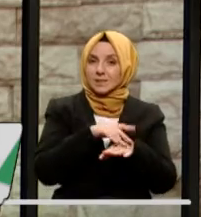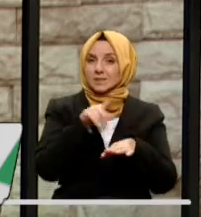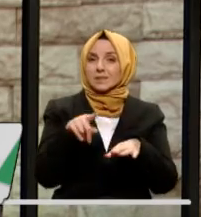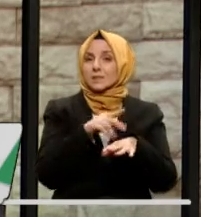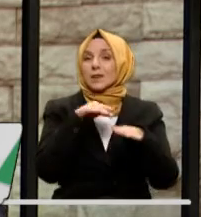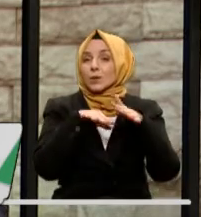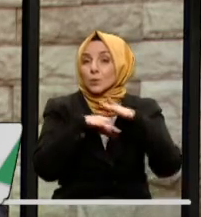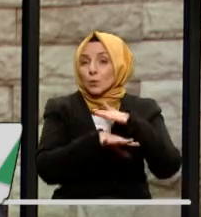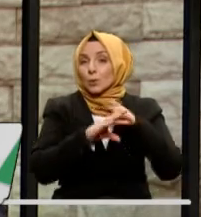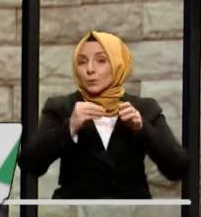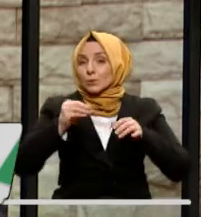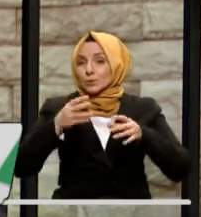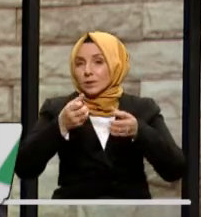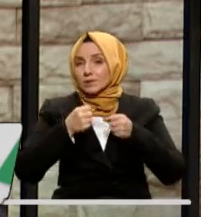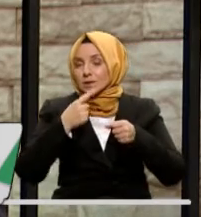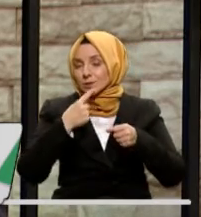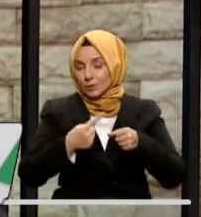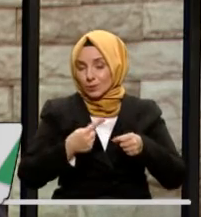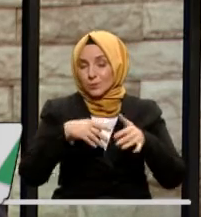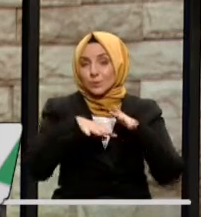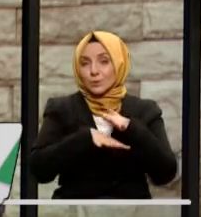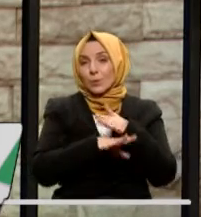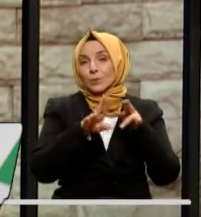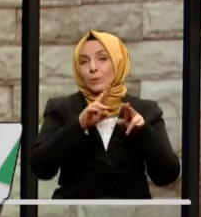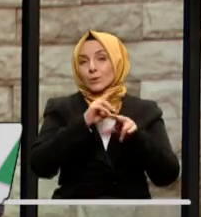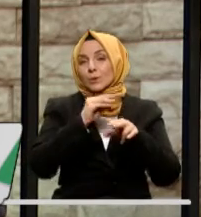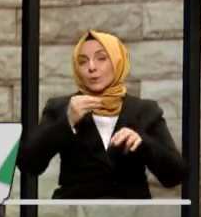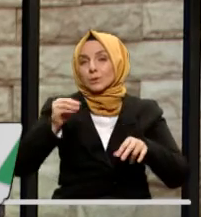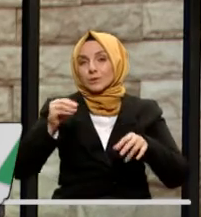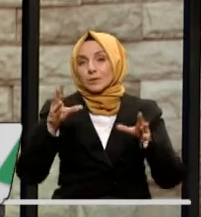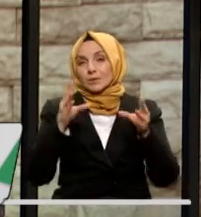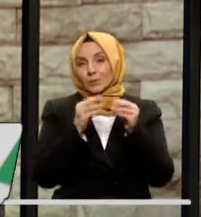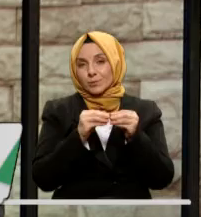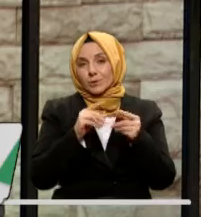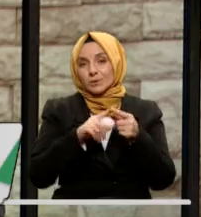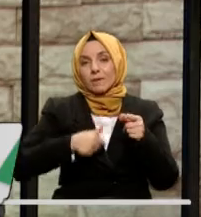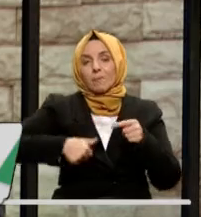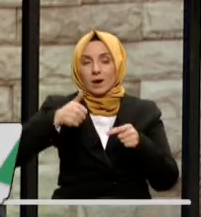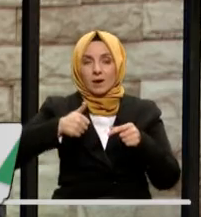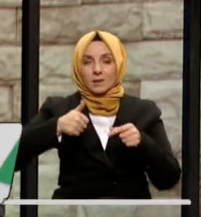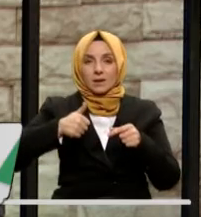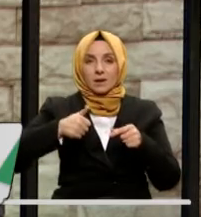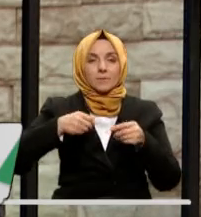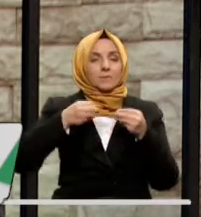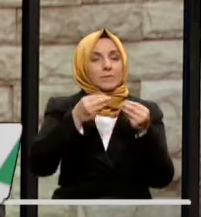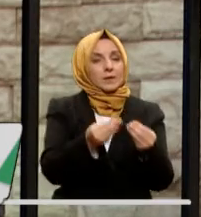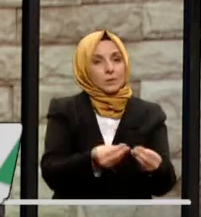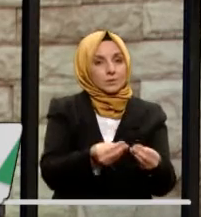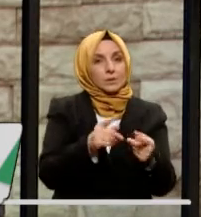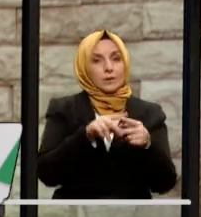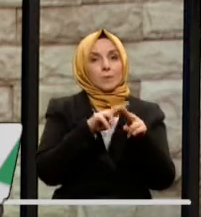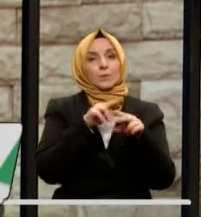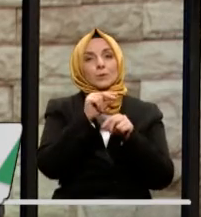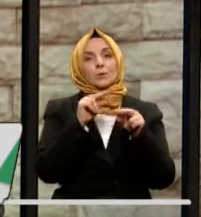Allah'a şükür kök hücresini topluyoruz hastamıza hasta bakanlığa teslim ediyoruz bu kök hücre toplama